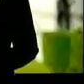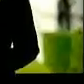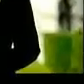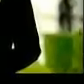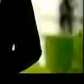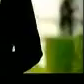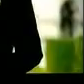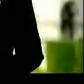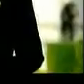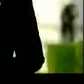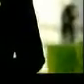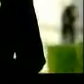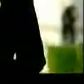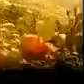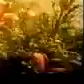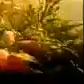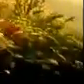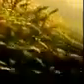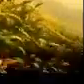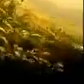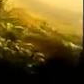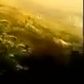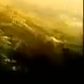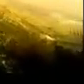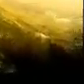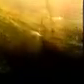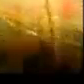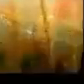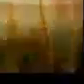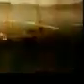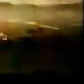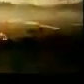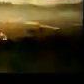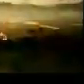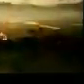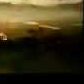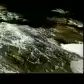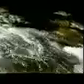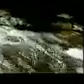เมืองไทยมีสิ่งมหัศจรรย์ที่รอให้ท่านค้นหาอีกมากมาย